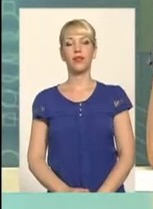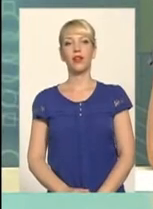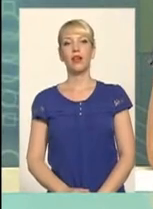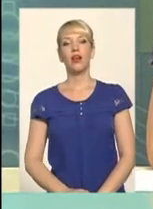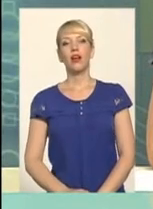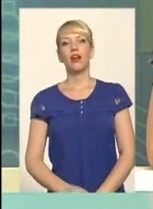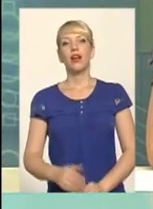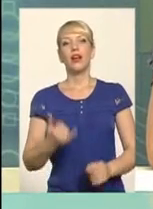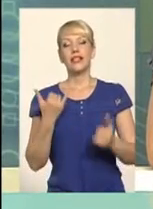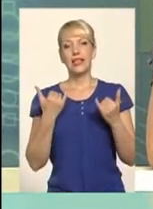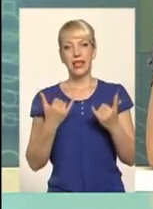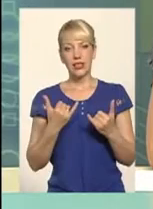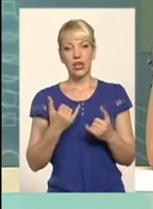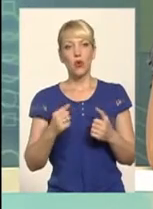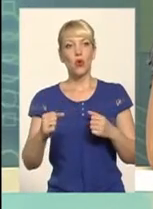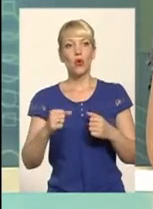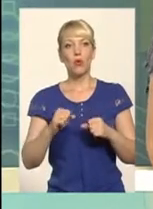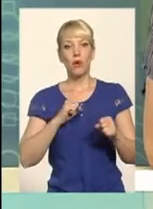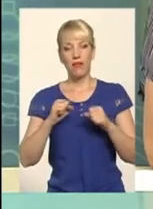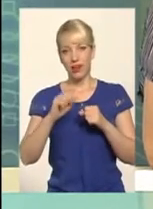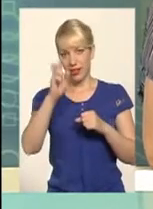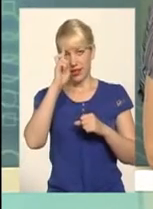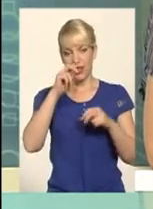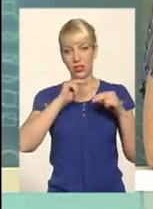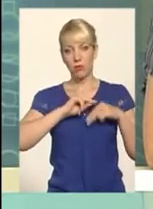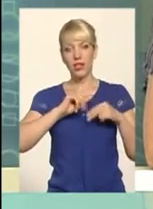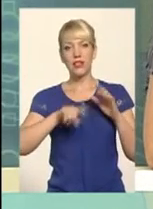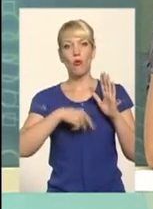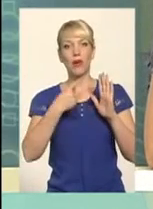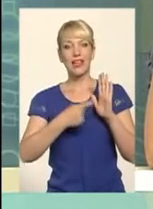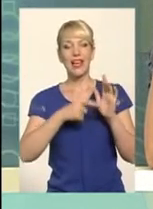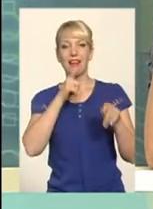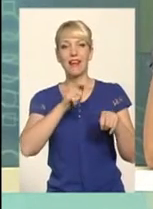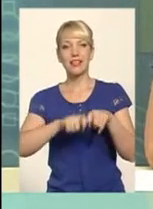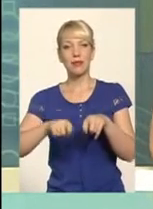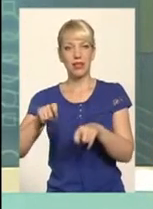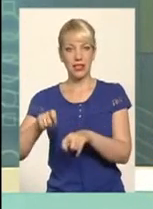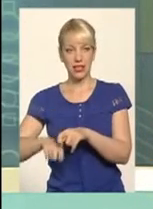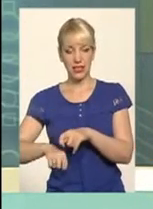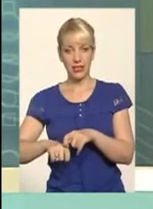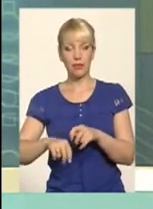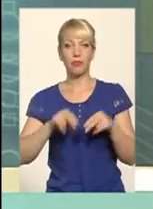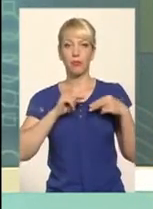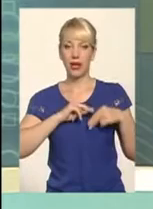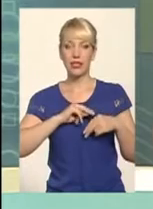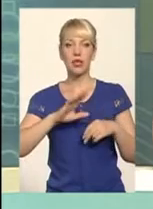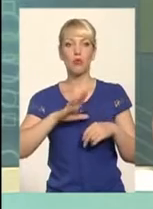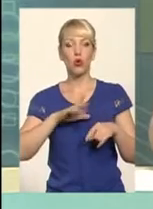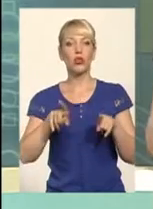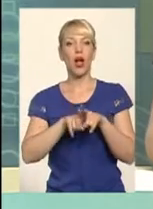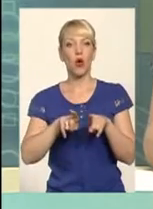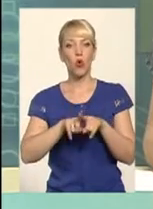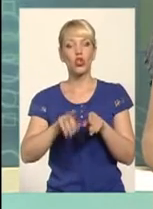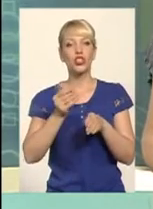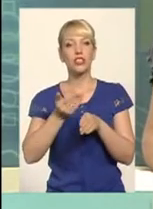нині управління Держпраці, власне, в питаннях експертизи умов праці було теж частково реформовано. На